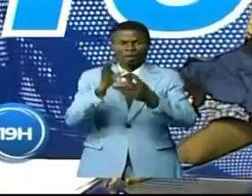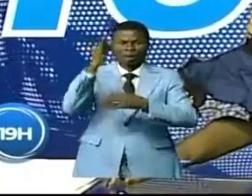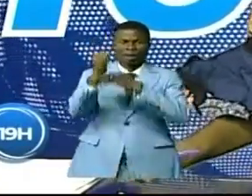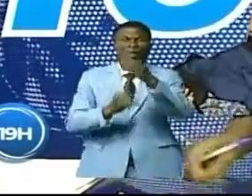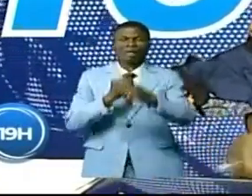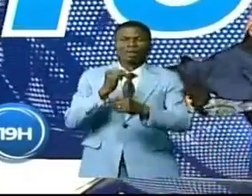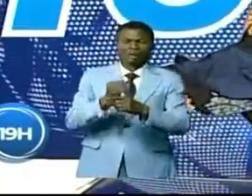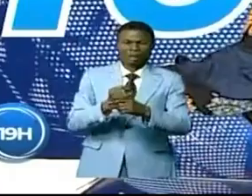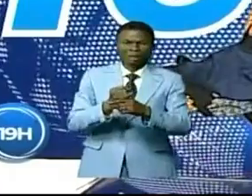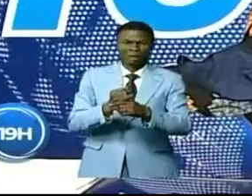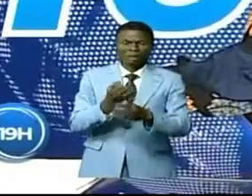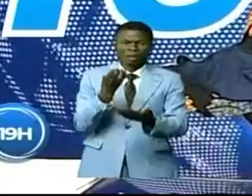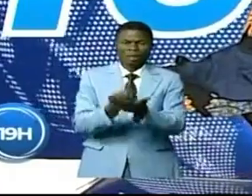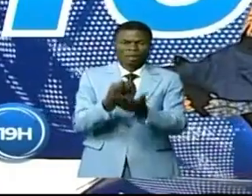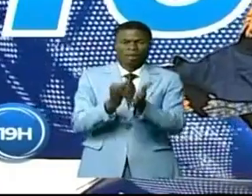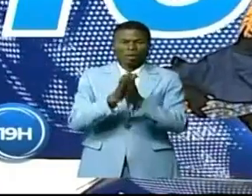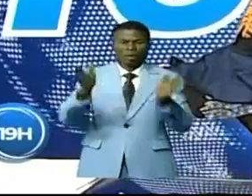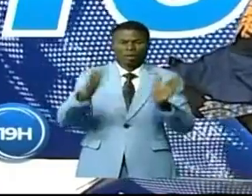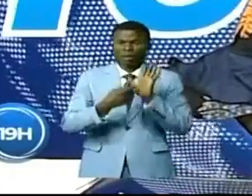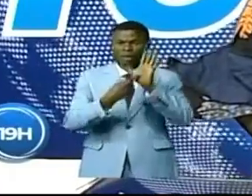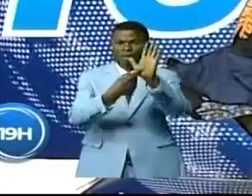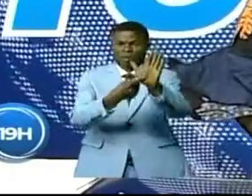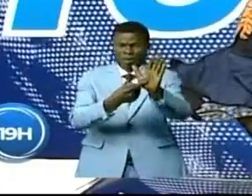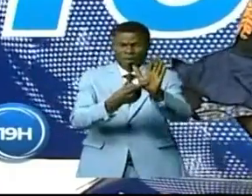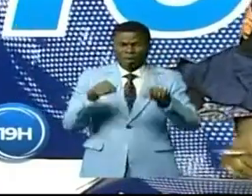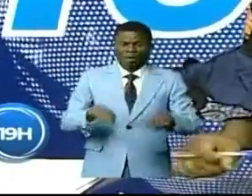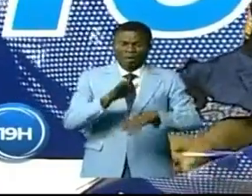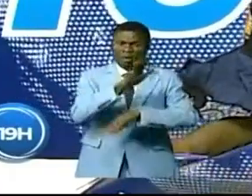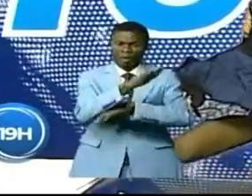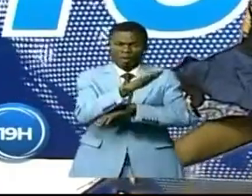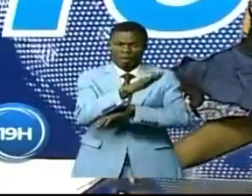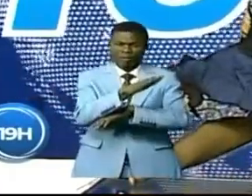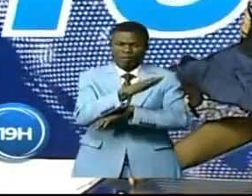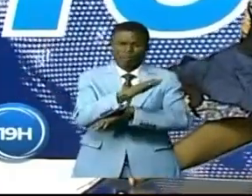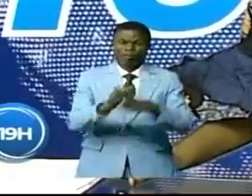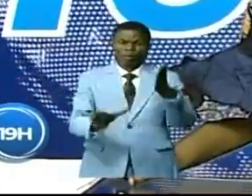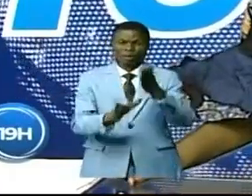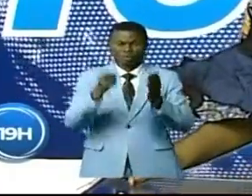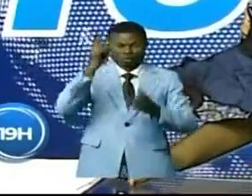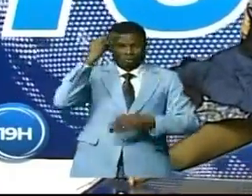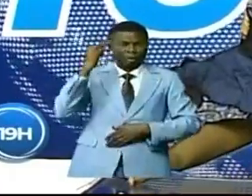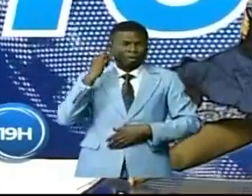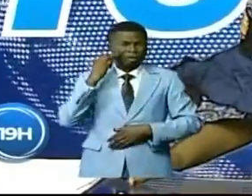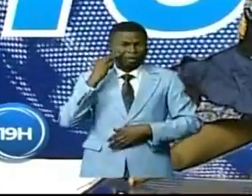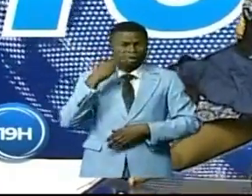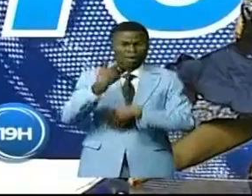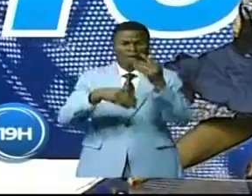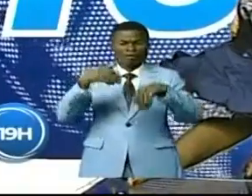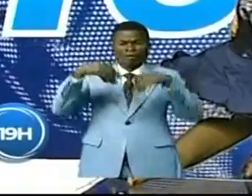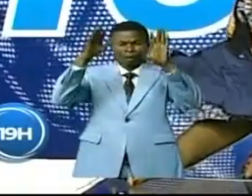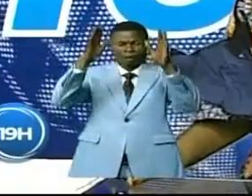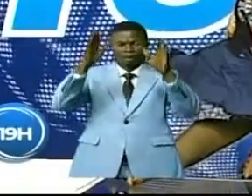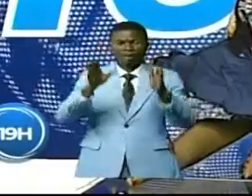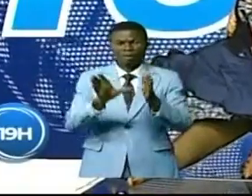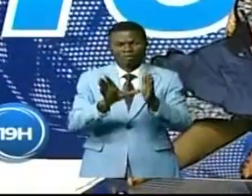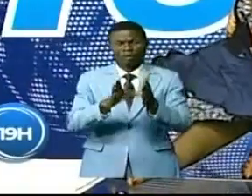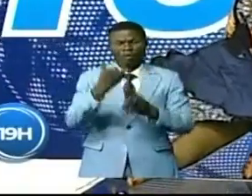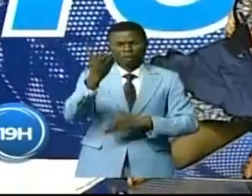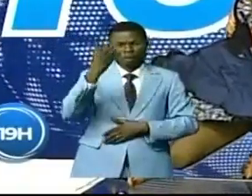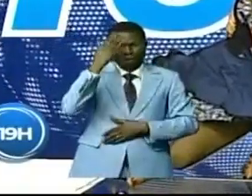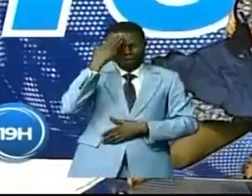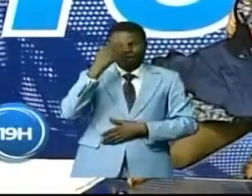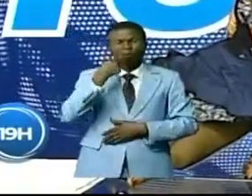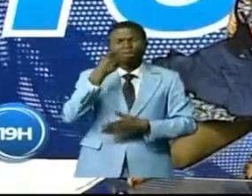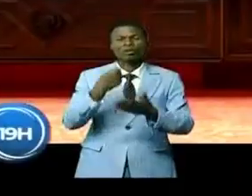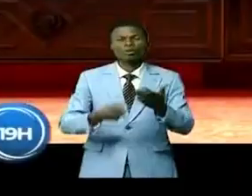internationale. L'économie générale a été présentée cet après-midi par le vice-premier ministre, ministre des Affaires étrangères. Sylvie Mwembo pour